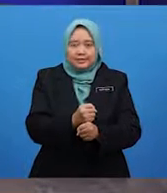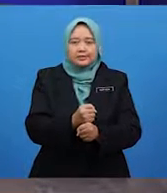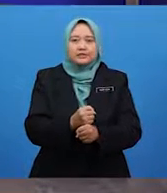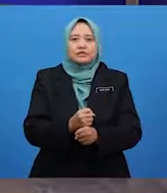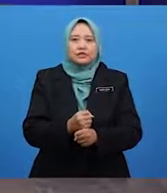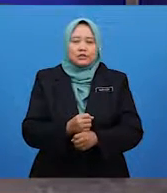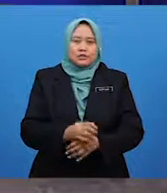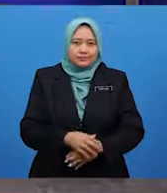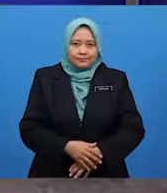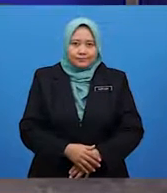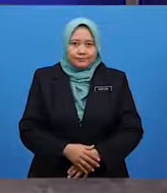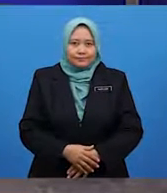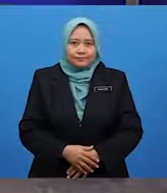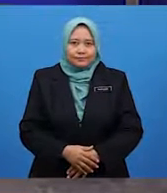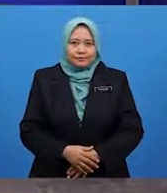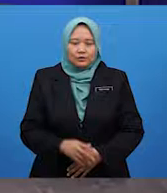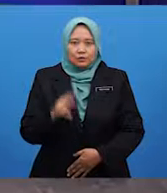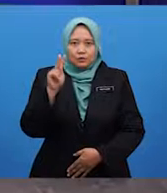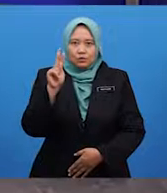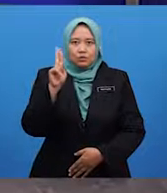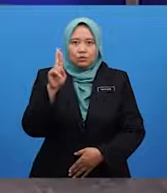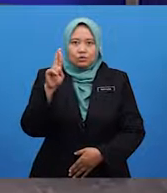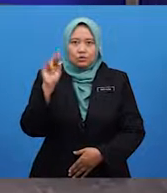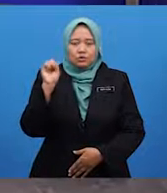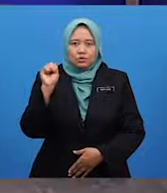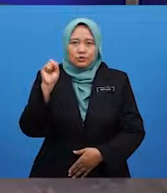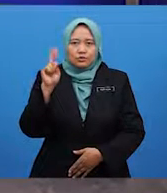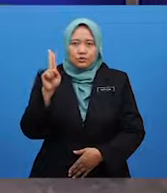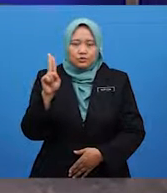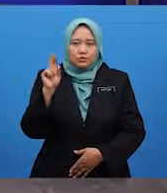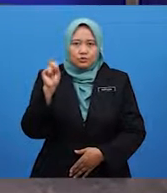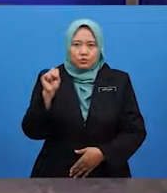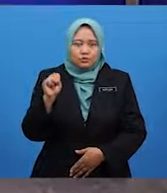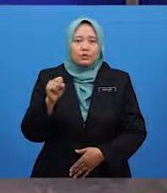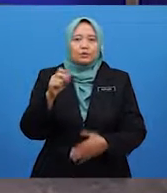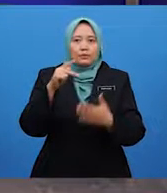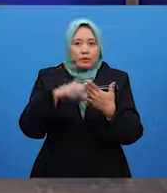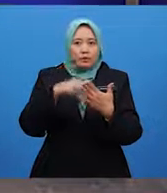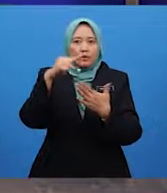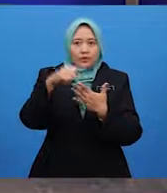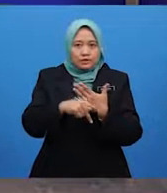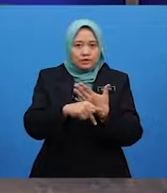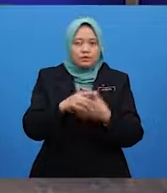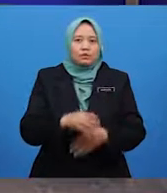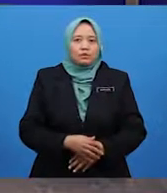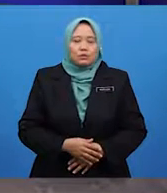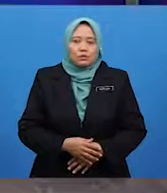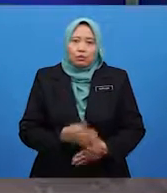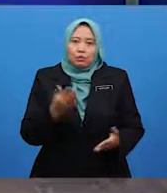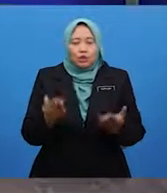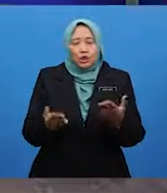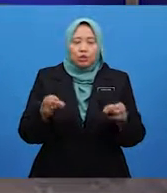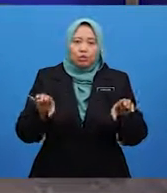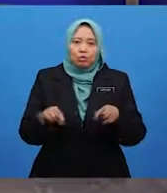akan diberi pilihan untuk menghasilkan projek kajian seni visual. Betul. Sama ada dalam bentuk 2 dimensi,